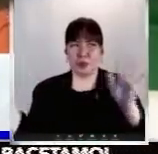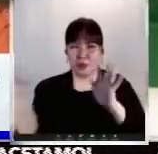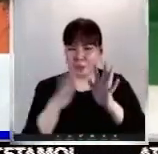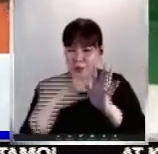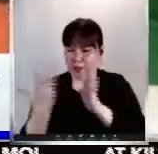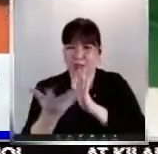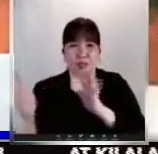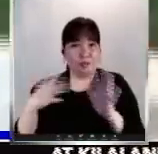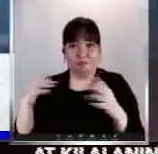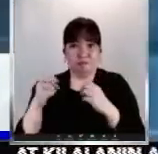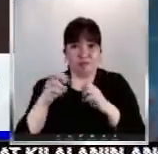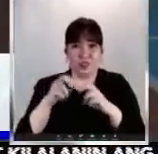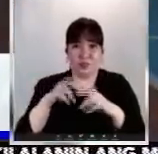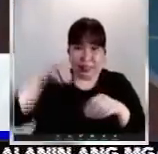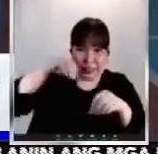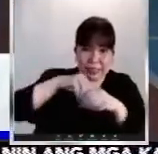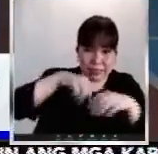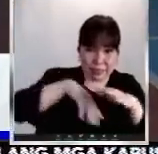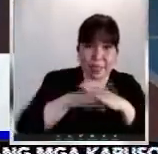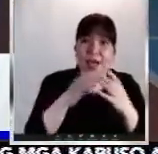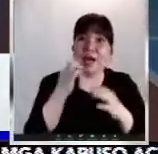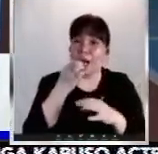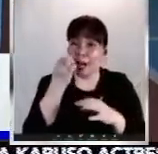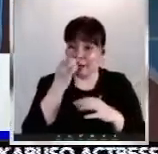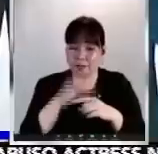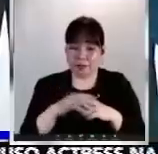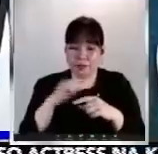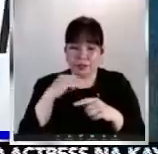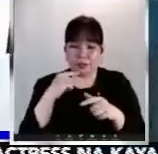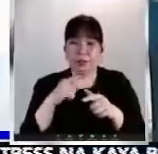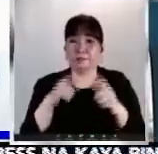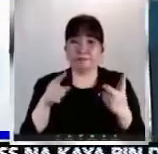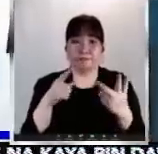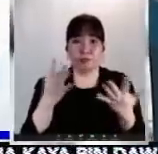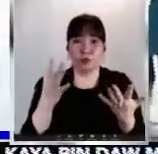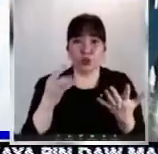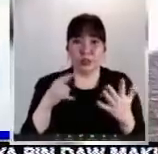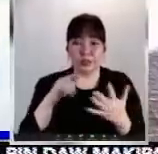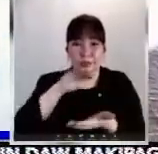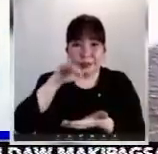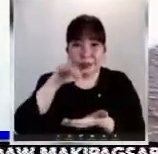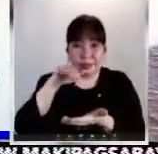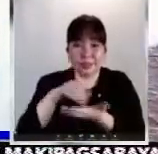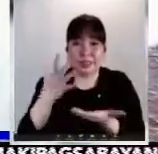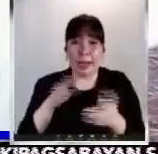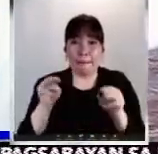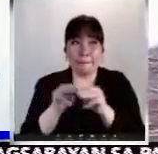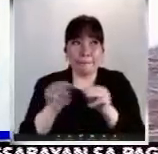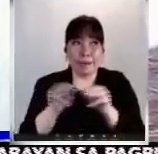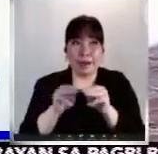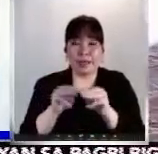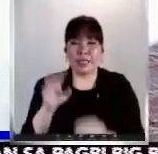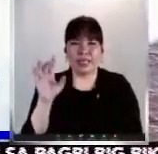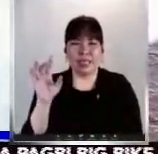mga magpapaswab. Sa testing center naman sa gym ng Marikina Heights, 84 na sumailalim sa antigen test